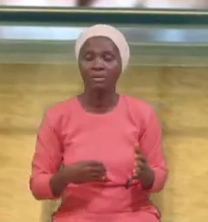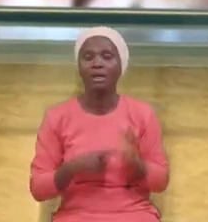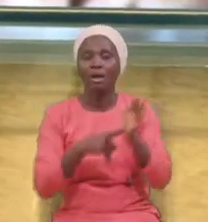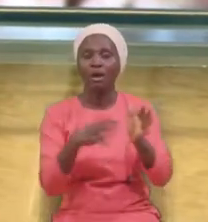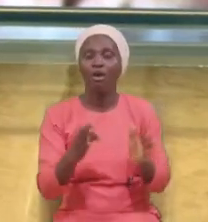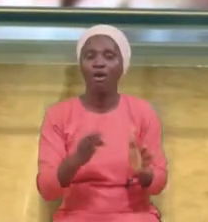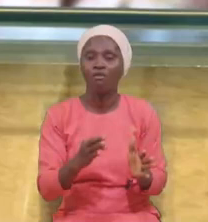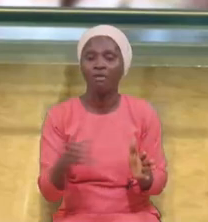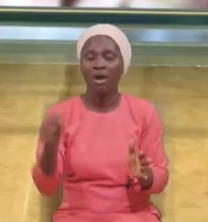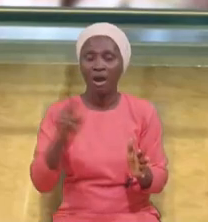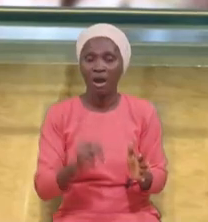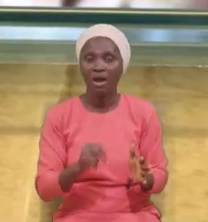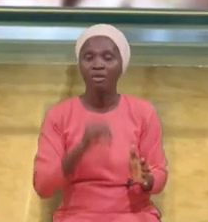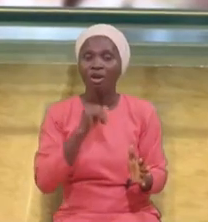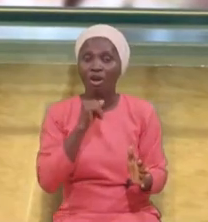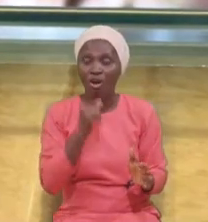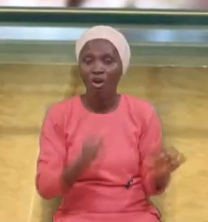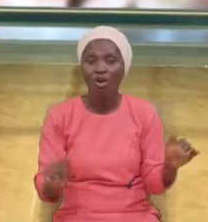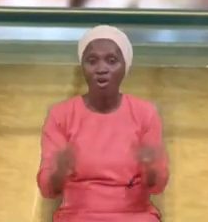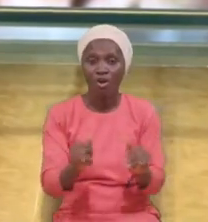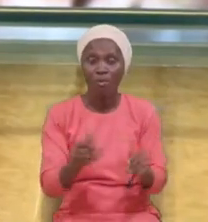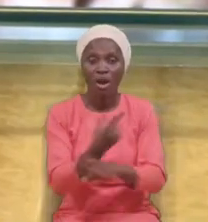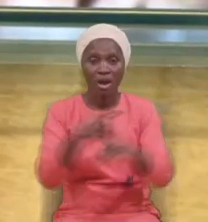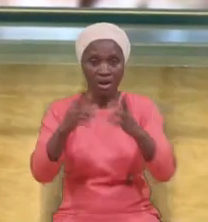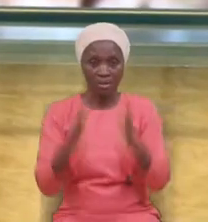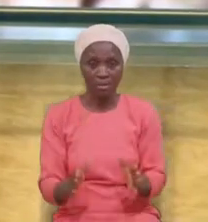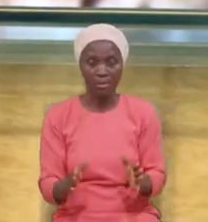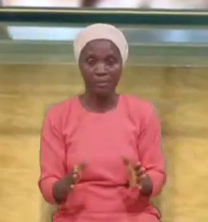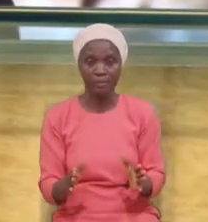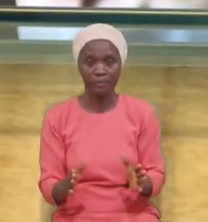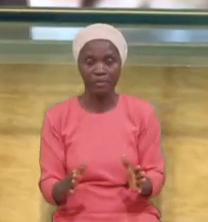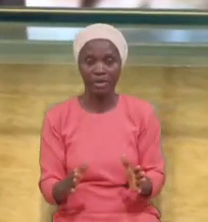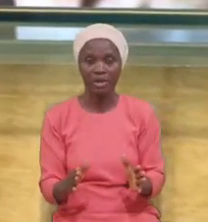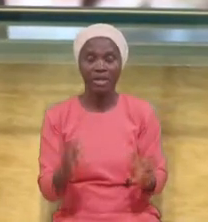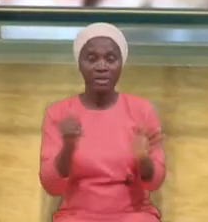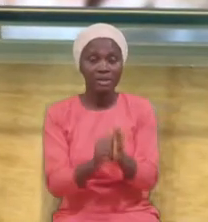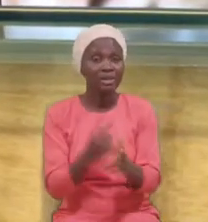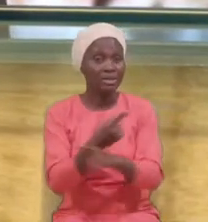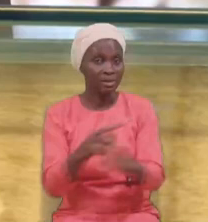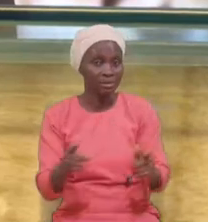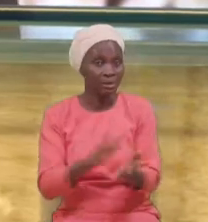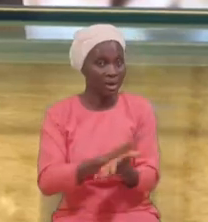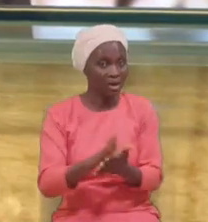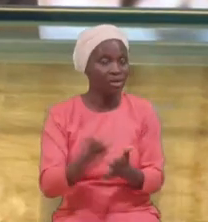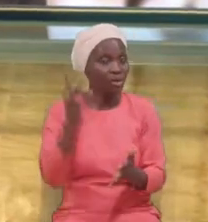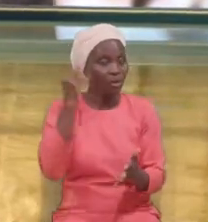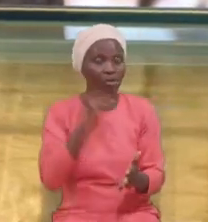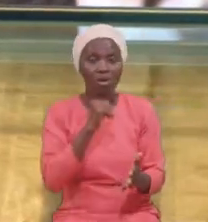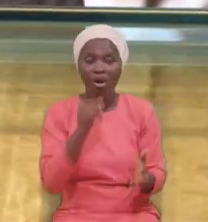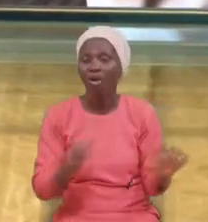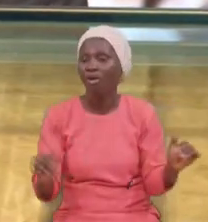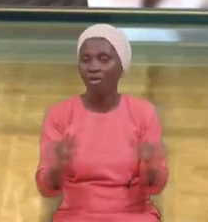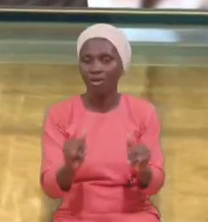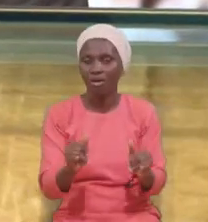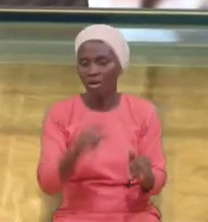démonstration d'une libération inhabituelle. Cette purification est inhabituelle parce que cela provient